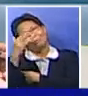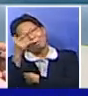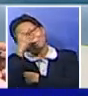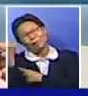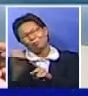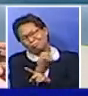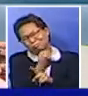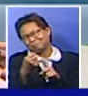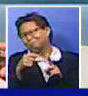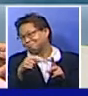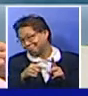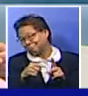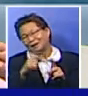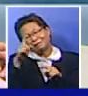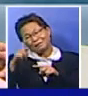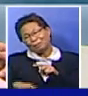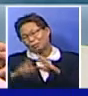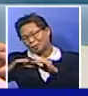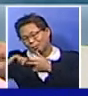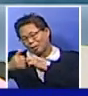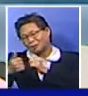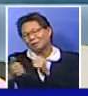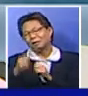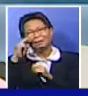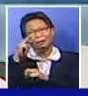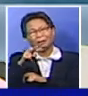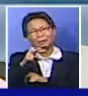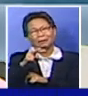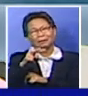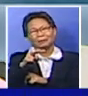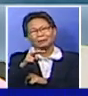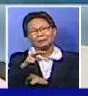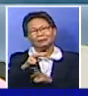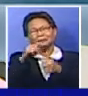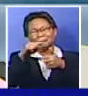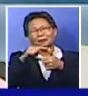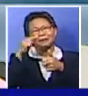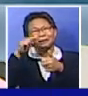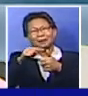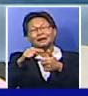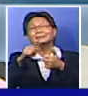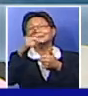kes berkaitan buli tidak boleh diselesaikan dengan melihat secara kes demi kes.